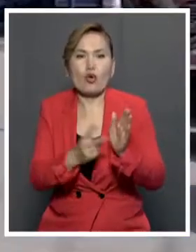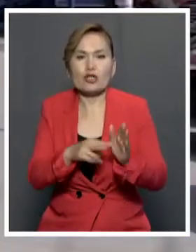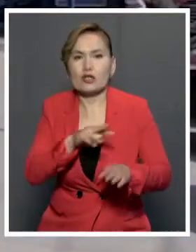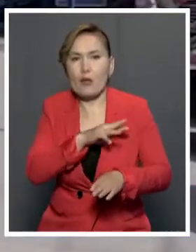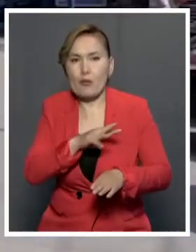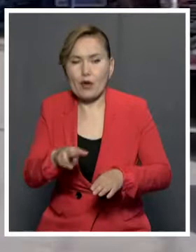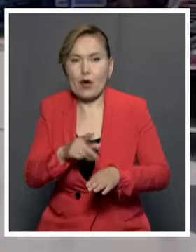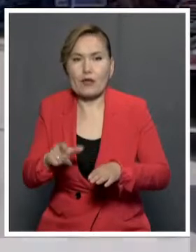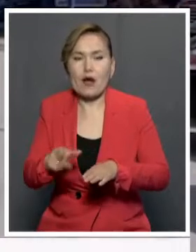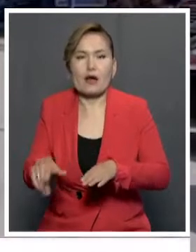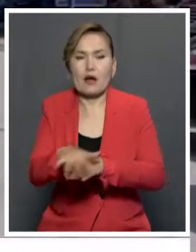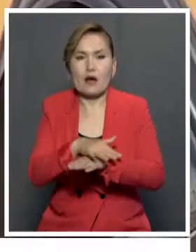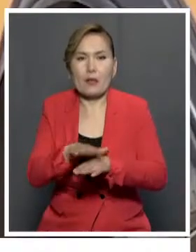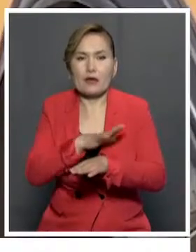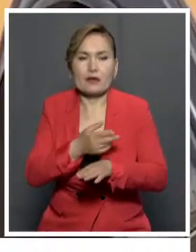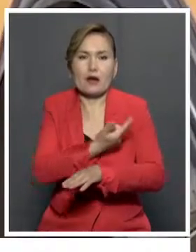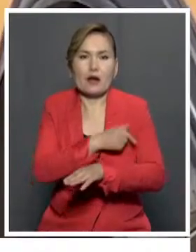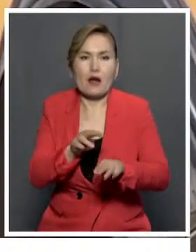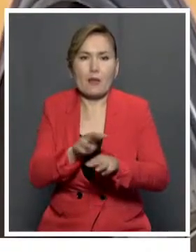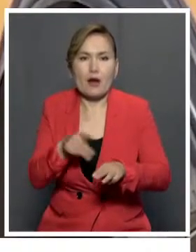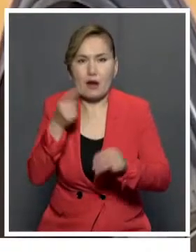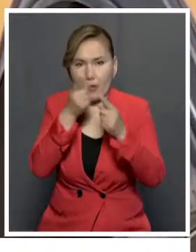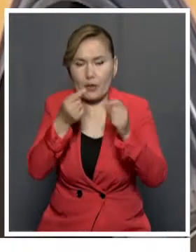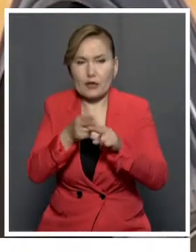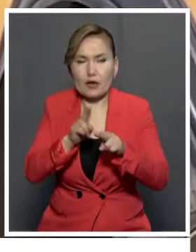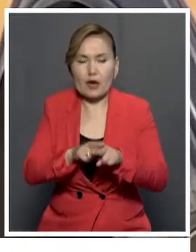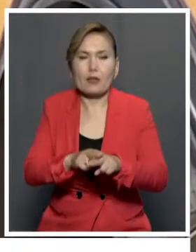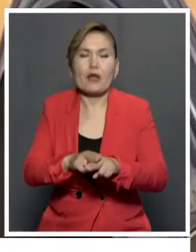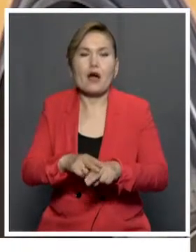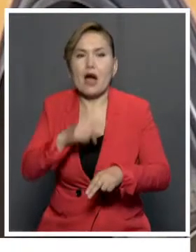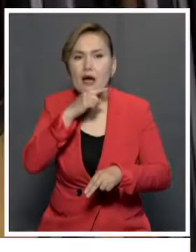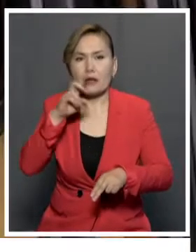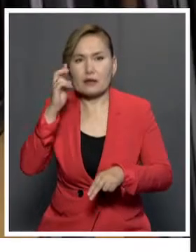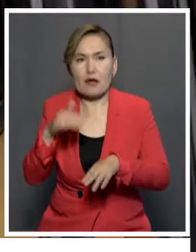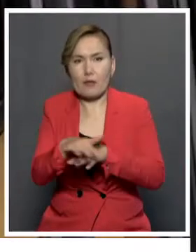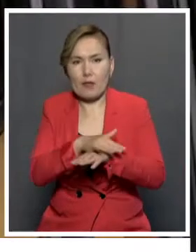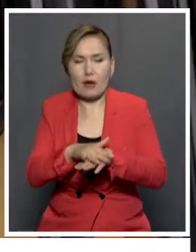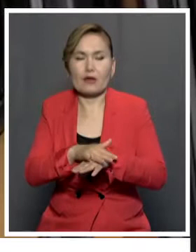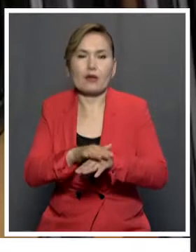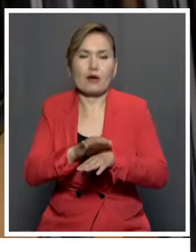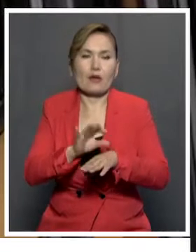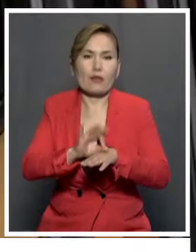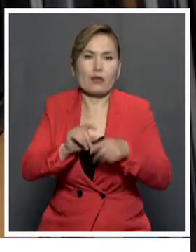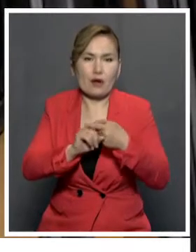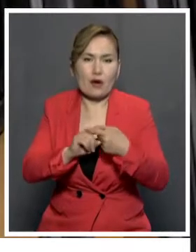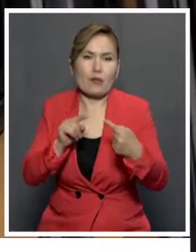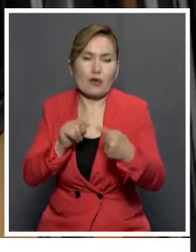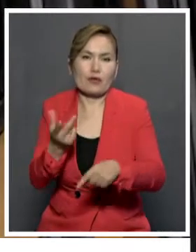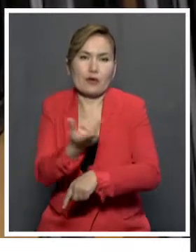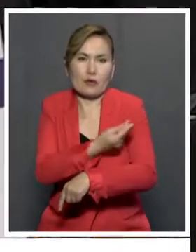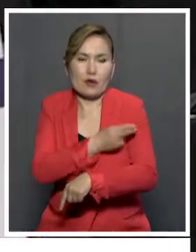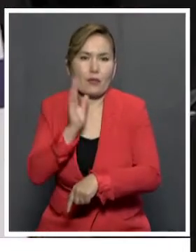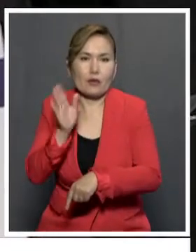миллионнан асты. Денсаулық сақтау министрлігінің хабарлауынша, елде ұжымдық иммунитет күзге қарай қалыптасады деген болжам бар. Осыған